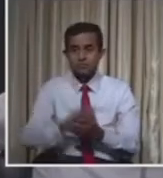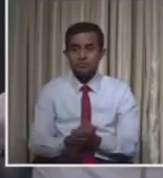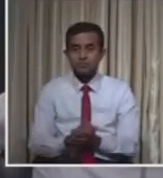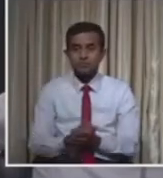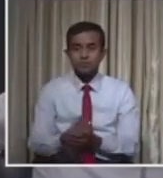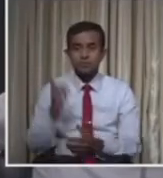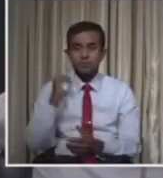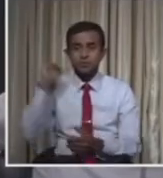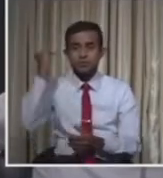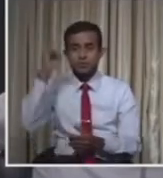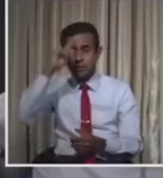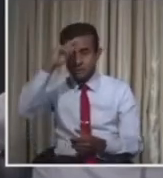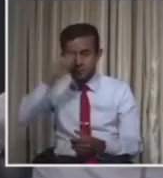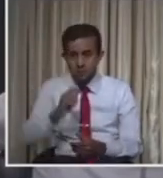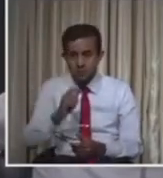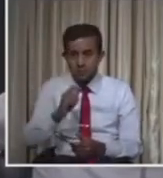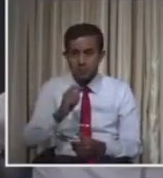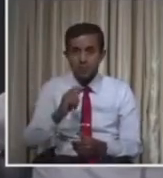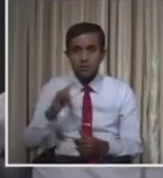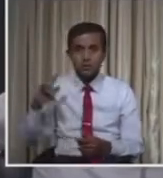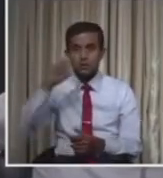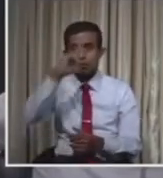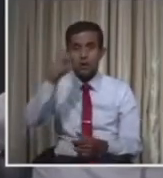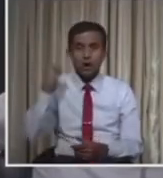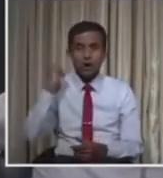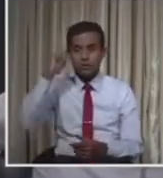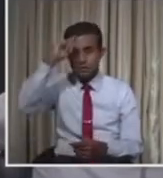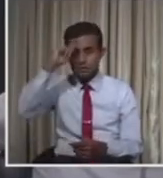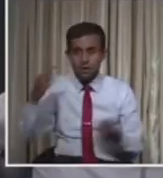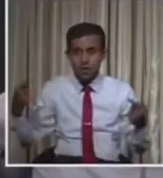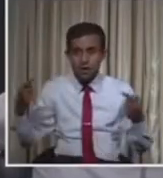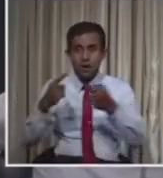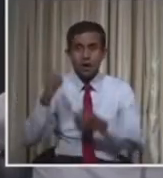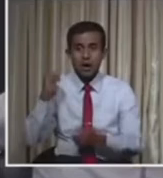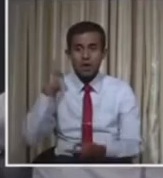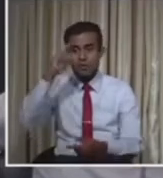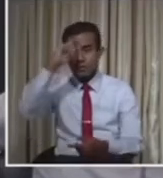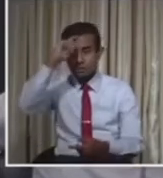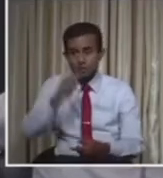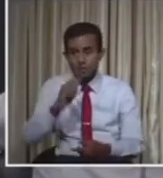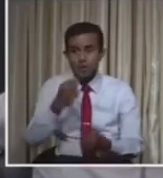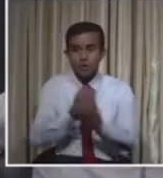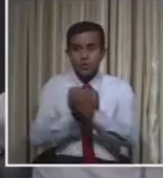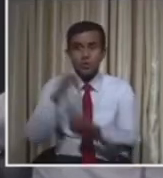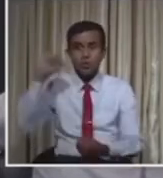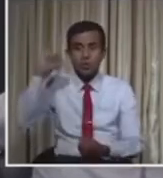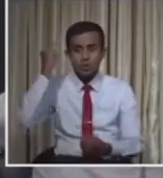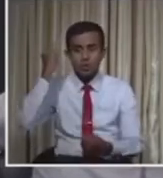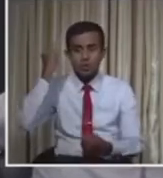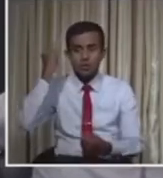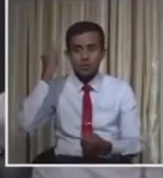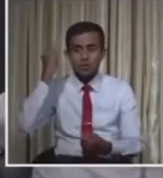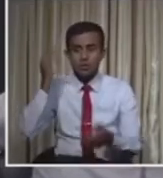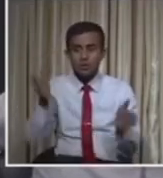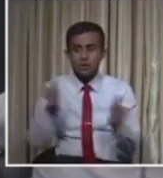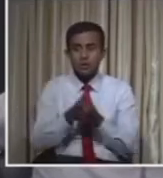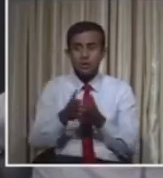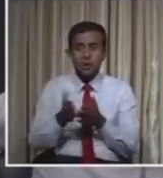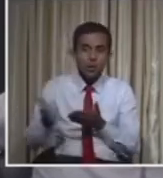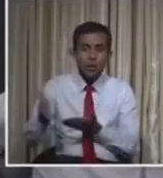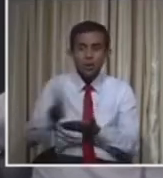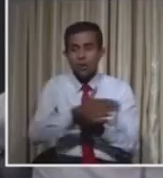යුද හමුදාපතිතුමා, ගුවන් හමුදාපතිතුමා, නාවික හමුදාපතිතුමා, පොලිස්පතිතුමා ඇතුළු ඒ